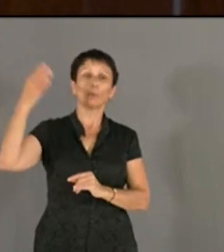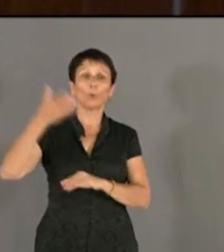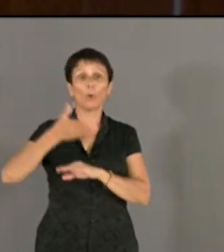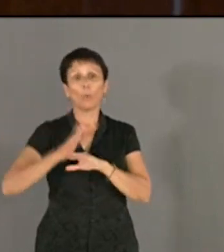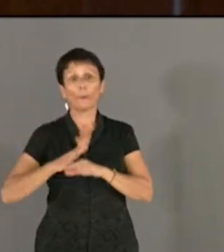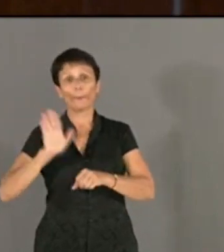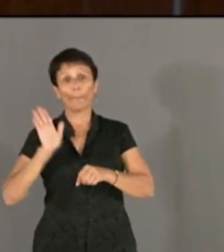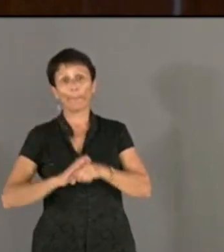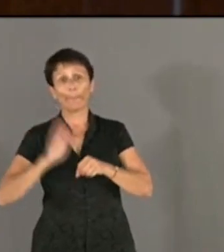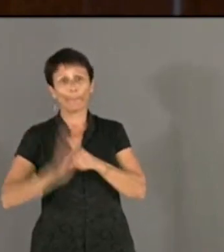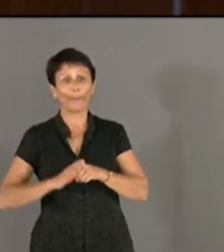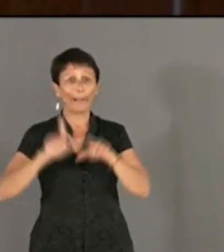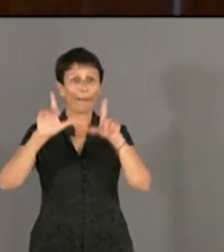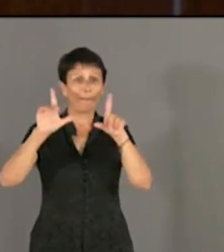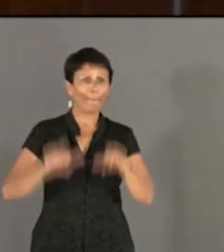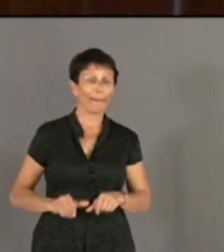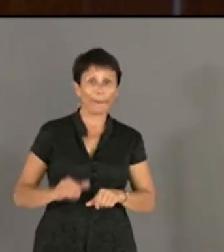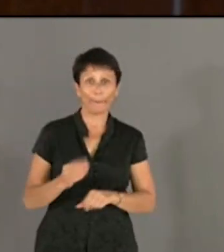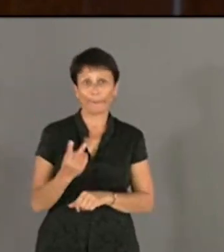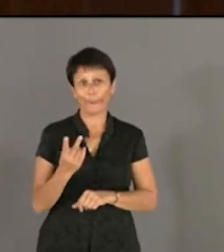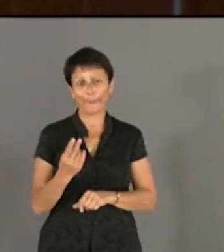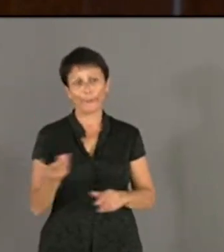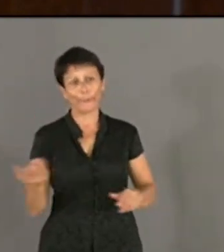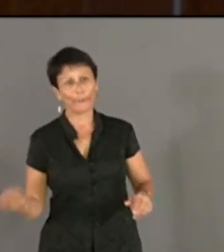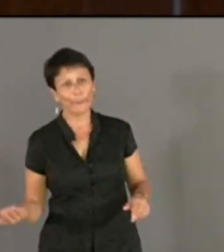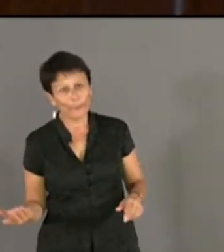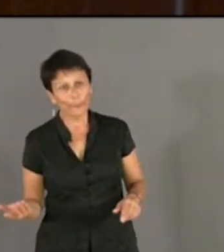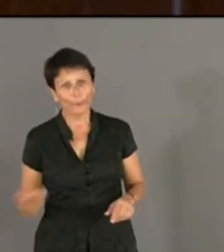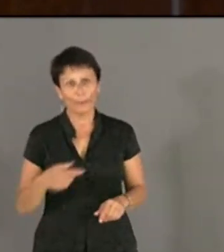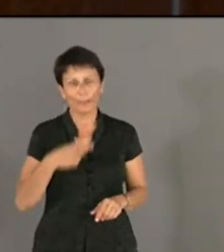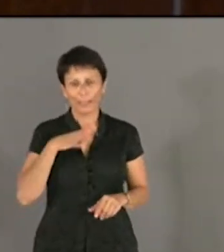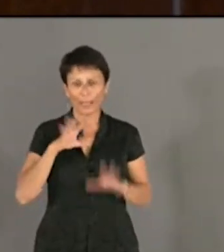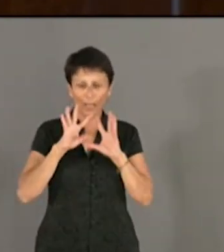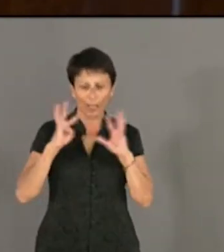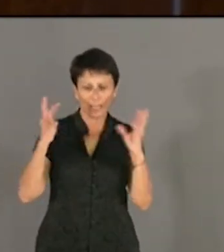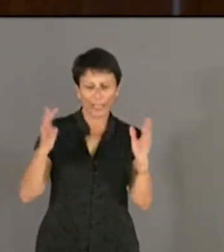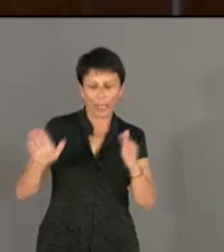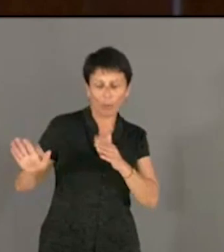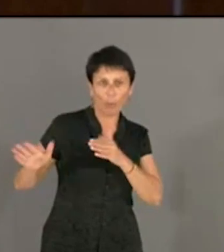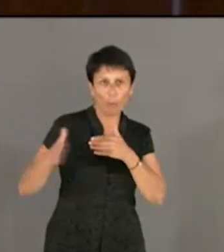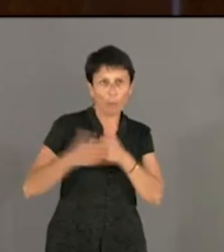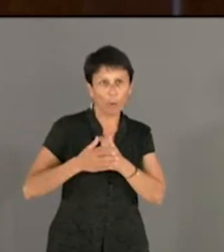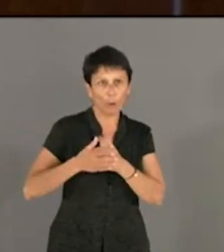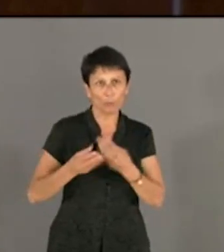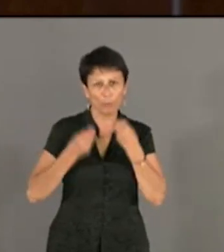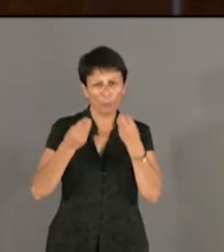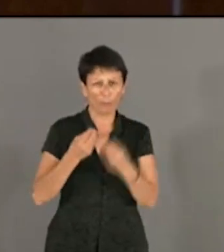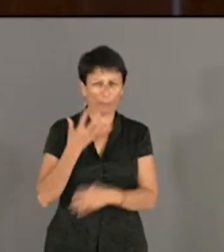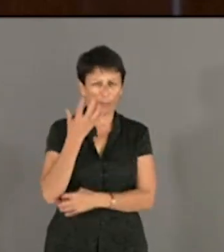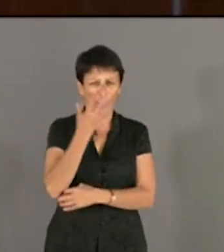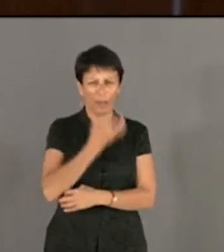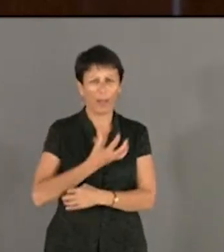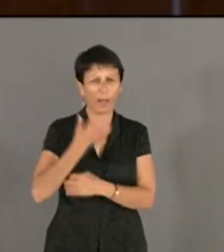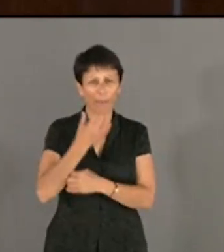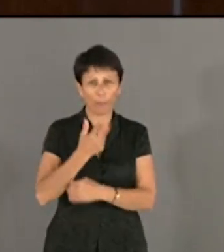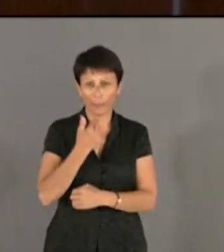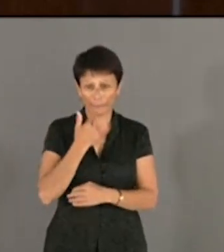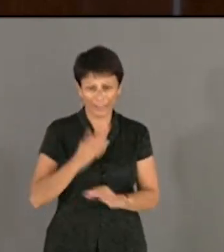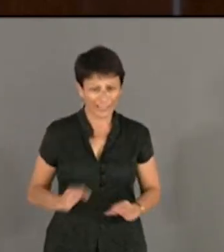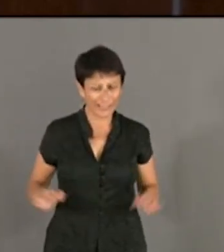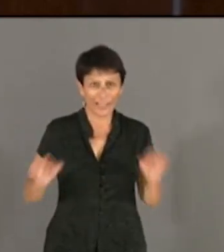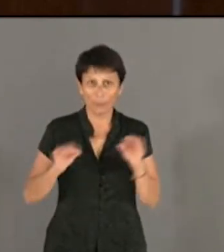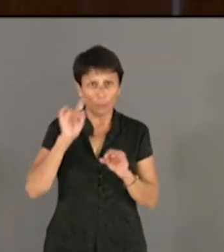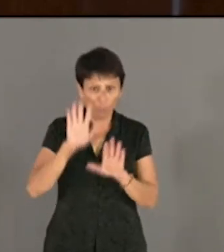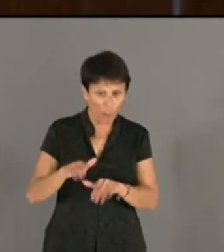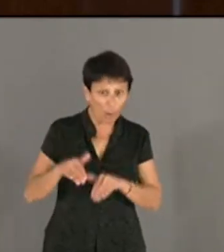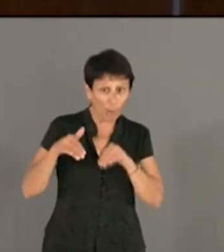décharge. Il y a désormais un grillage et des portes qui défigurent le site, mais sans que ça soit efficace, puisqu'il y a